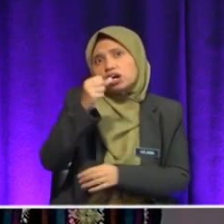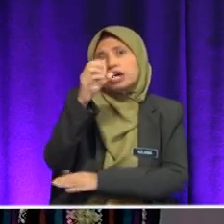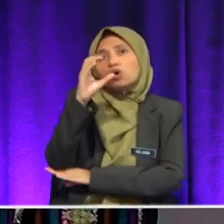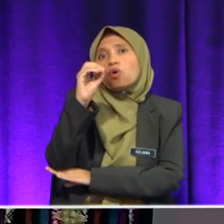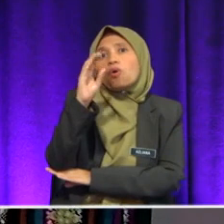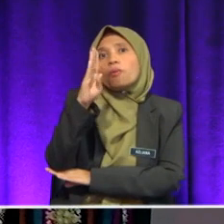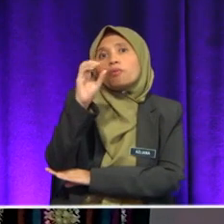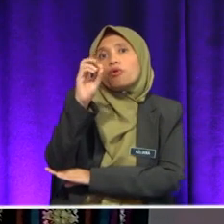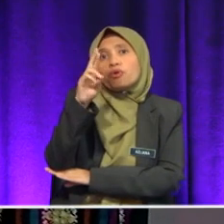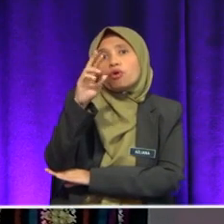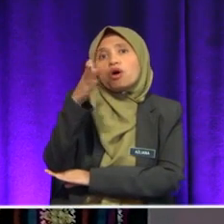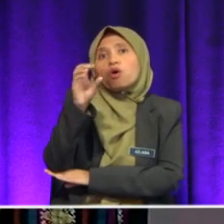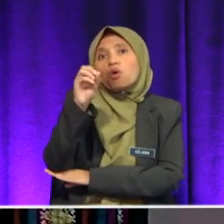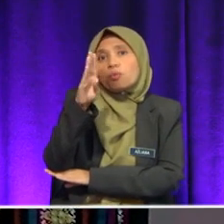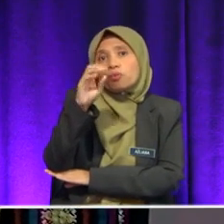Oke